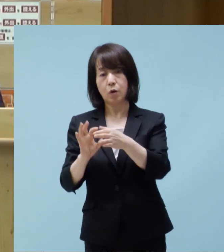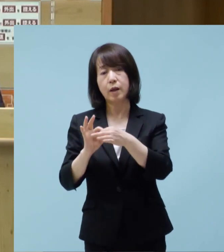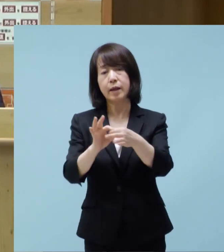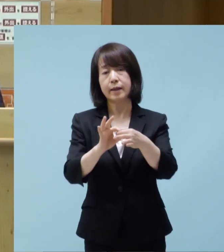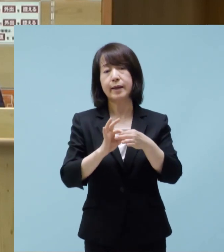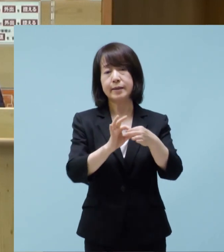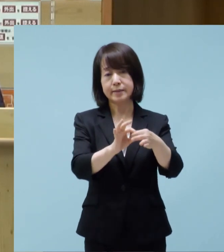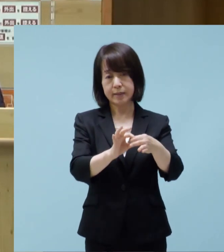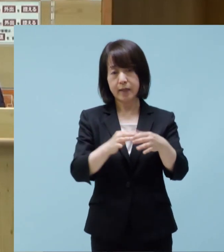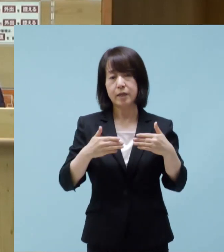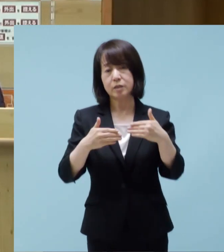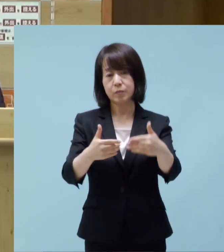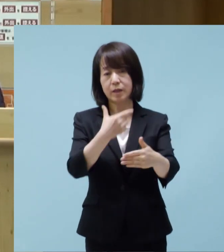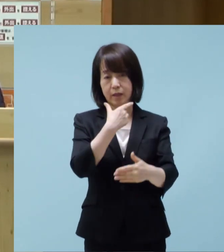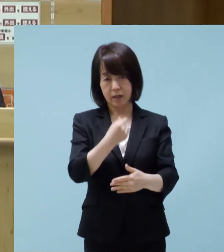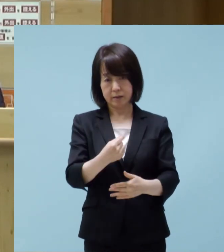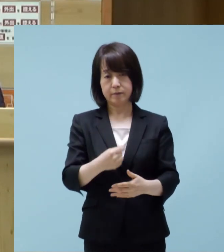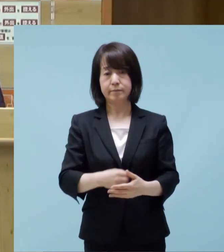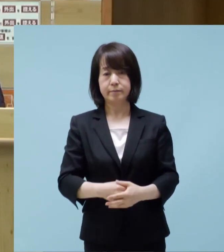えています。